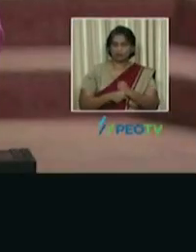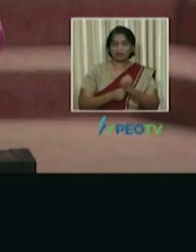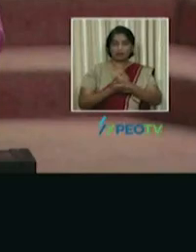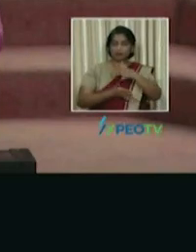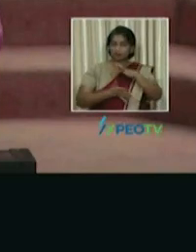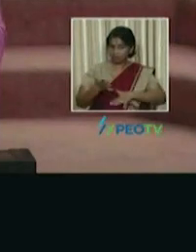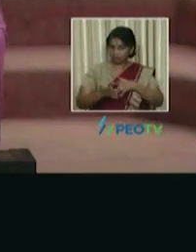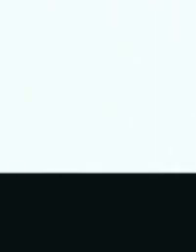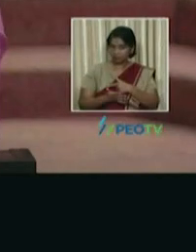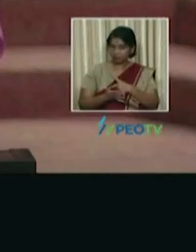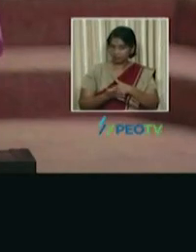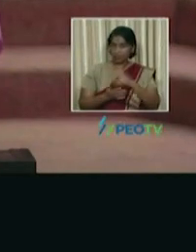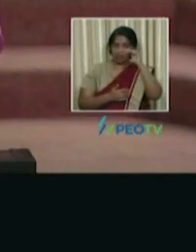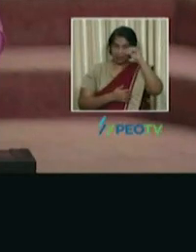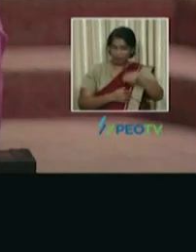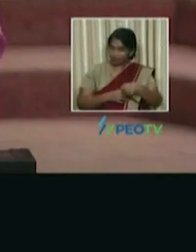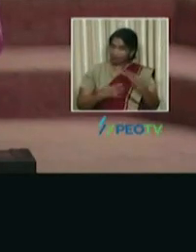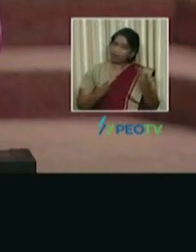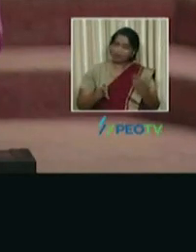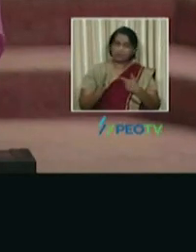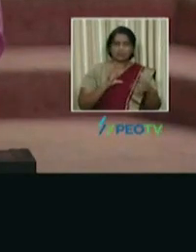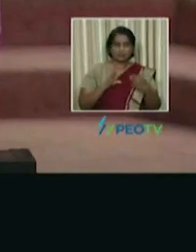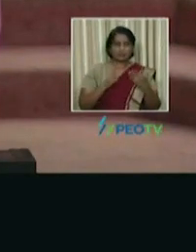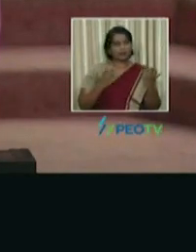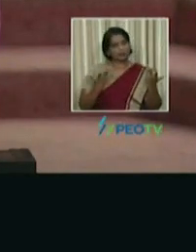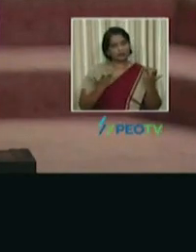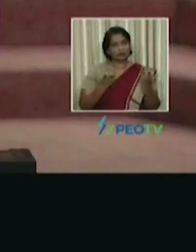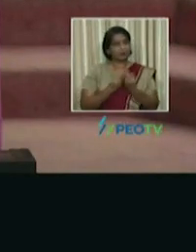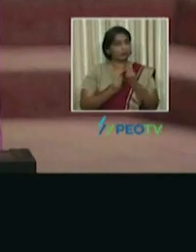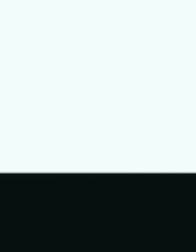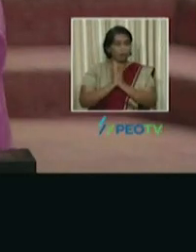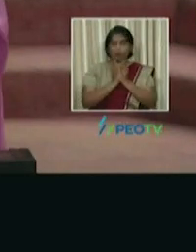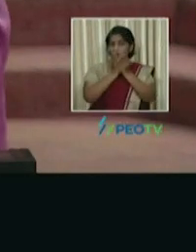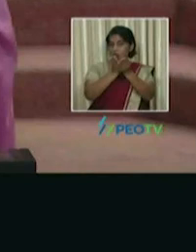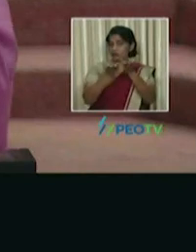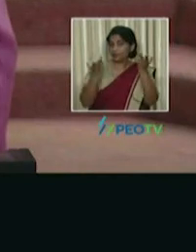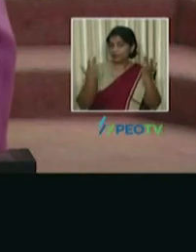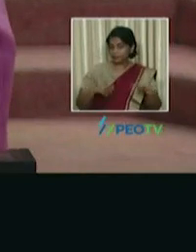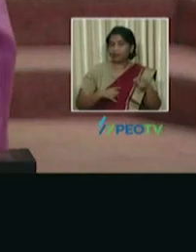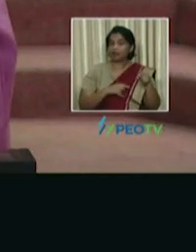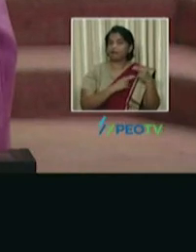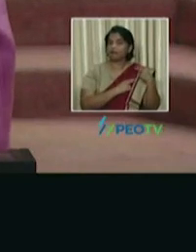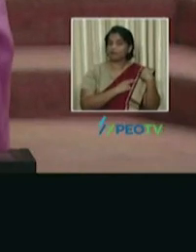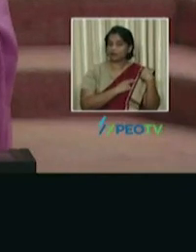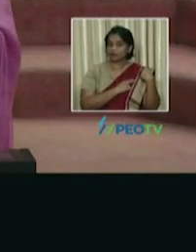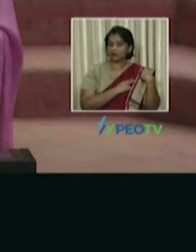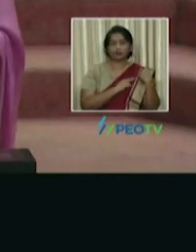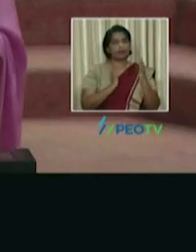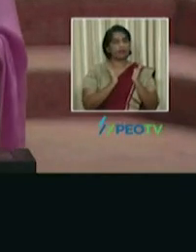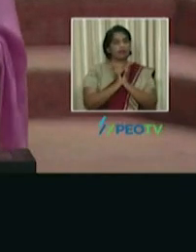සන්නසකින් යම්කිසි ඇතෙක් හෝ සතෙක් හෝ යම්කිසි දෙයක් පූජා කරාට පස්සේ ඒ වගකීම